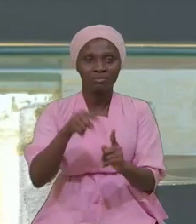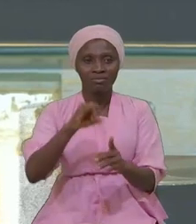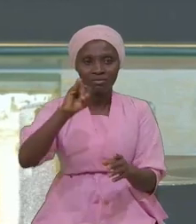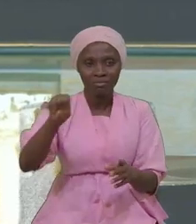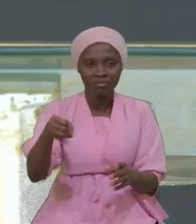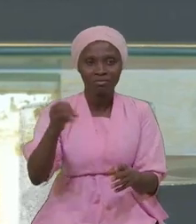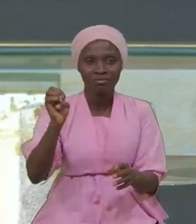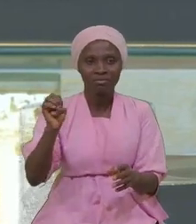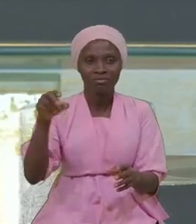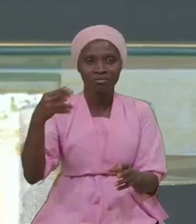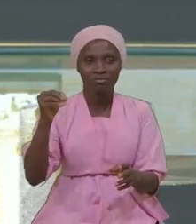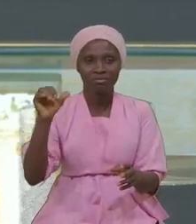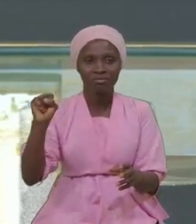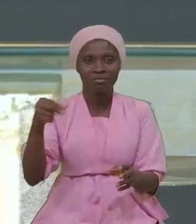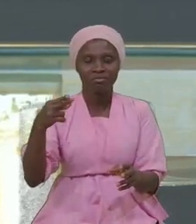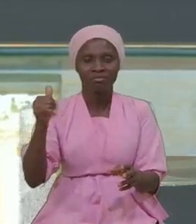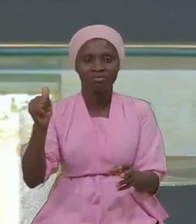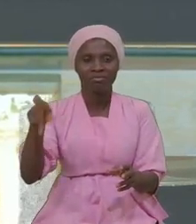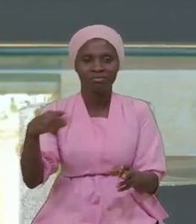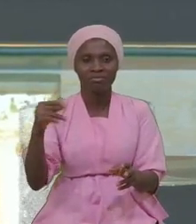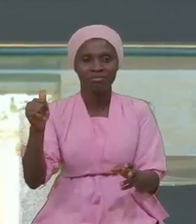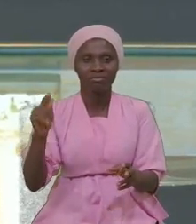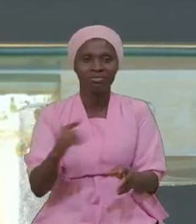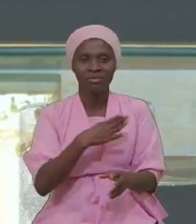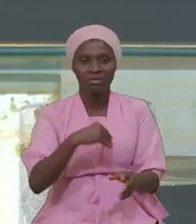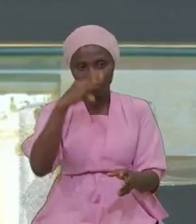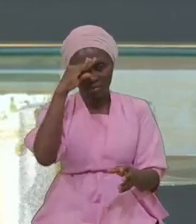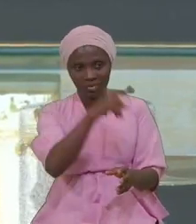allèrent prendre leurs dépouilles et